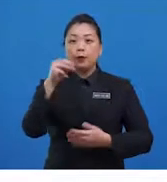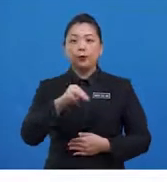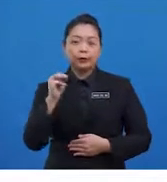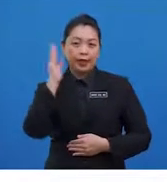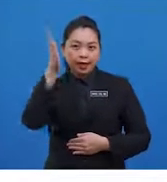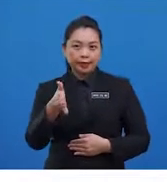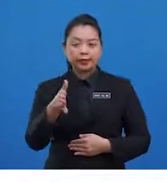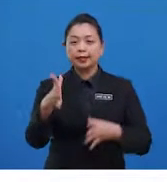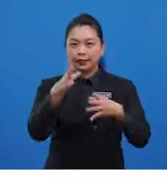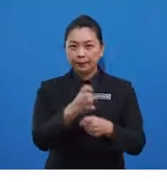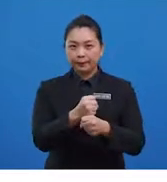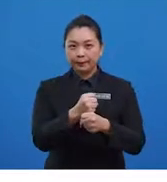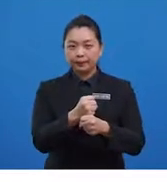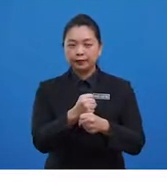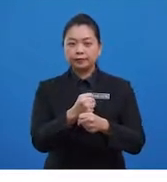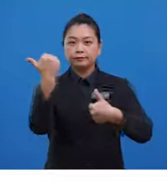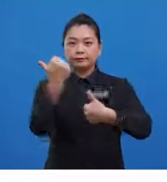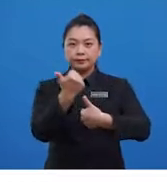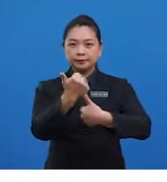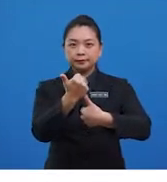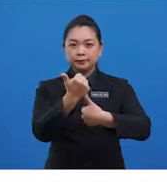akan dapat yang pertama,